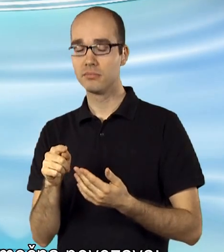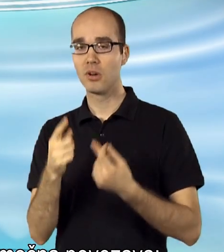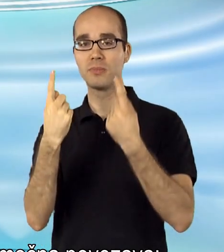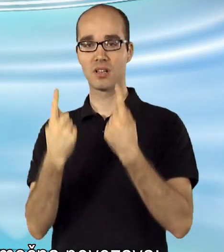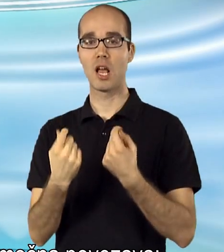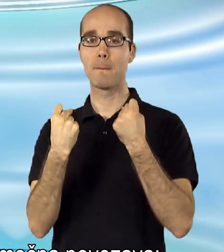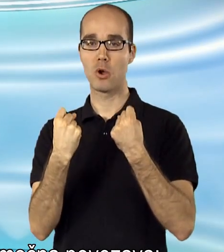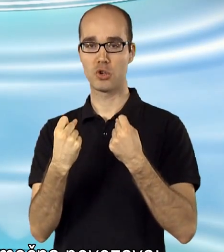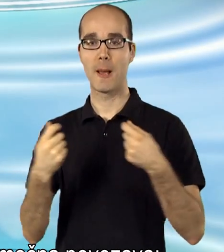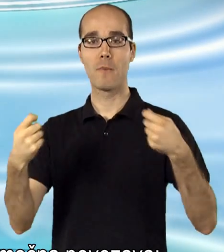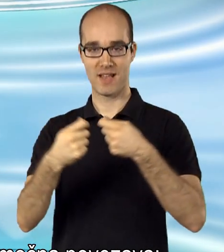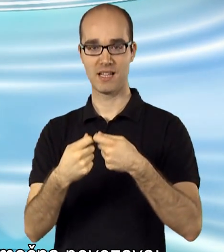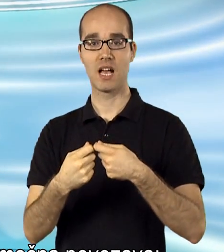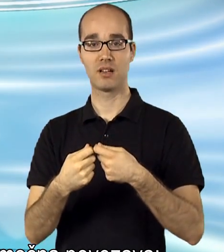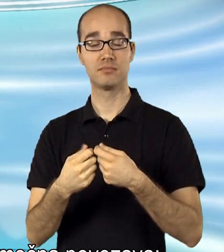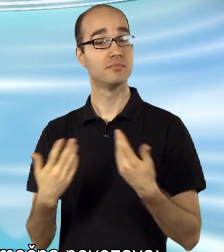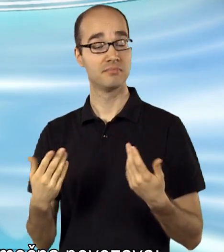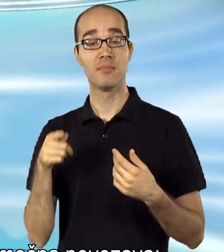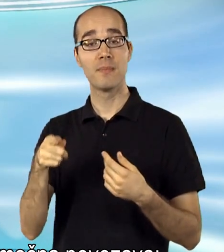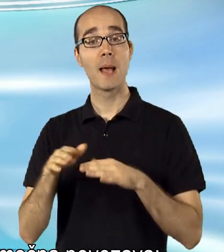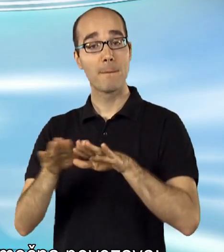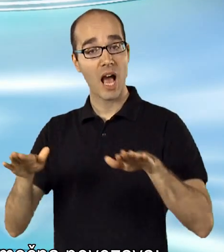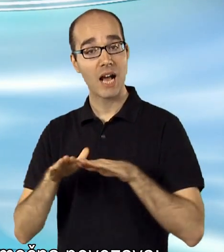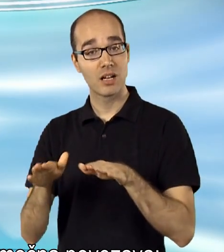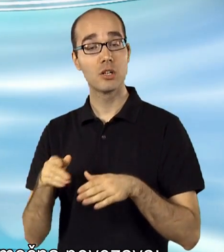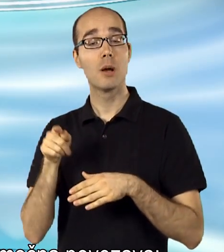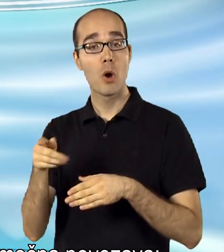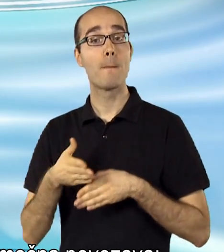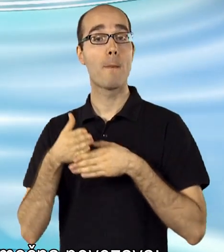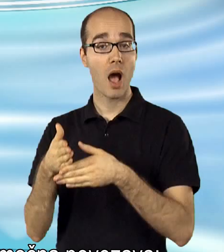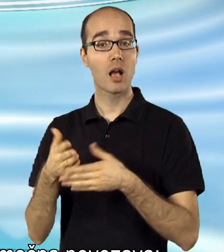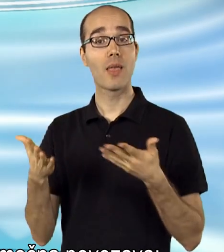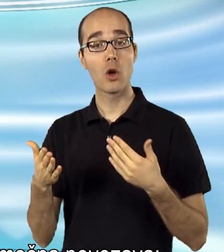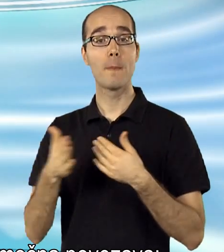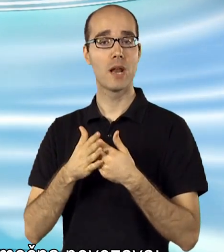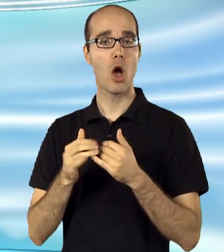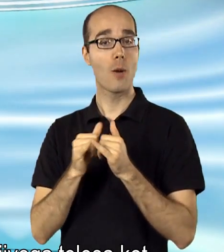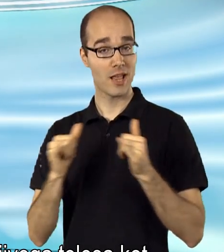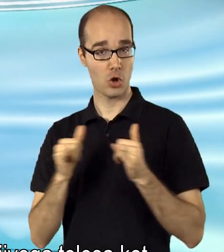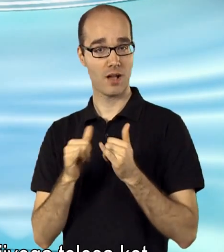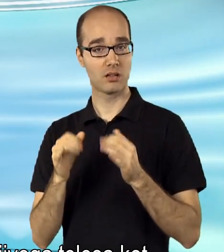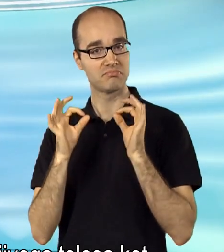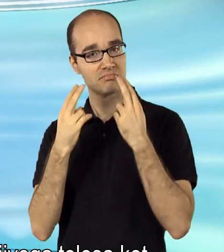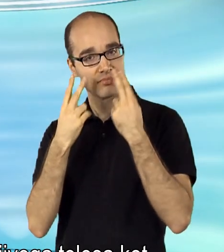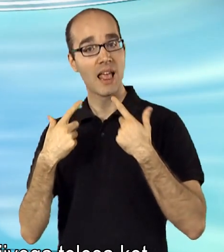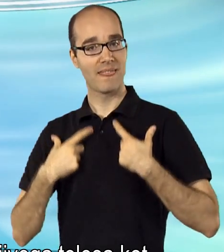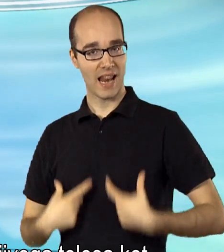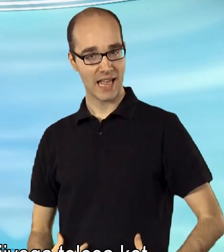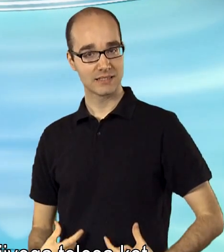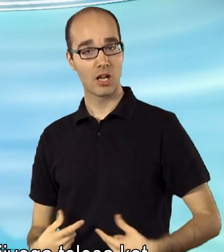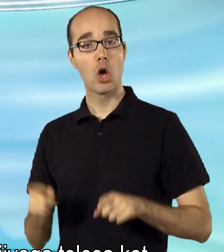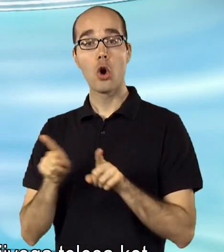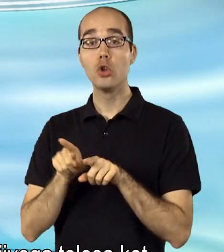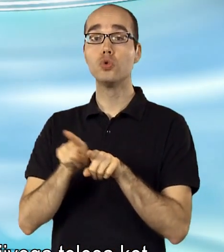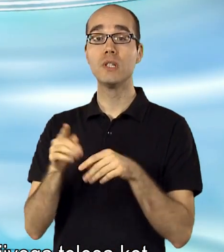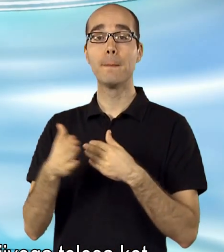ki lahko pomaga tako pri oblikovanju zavidljivega telesa, kot pri premikanju meja, pri čemer mislimo na